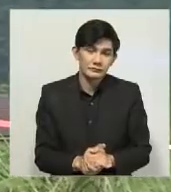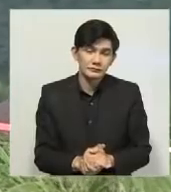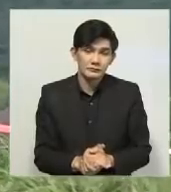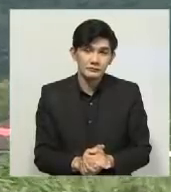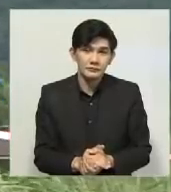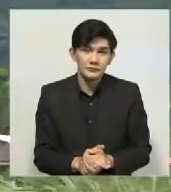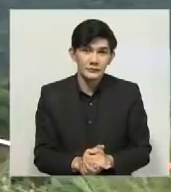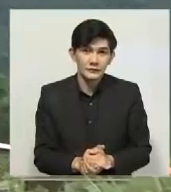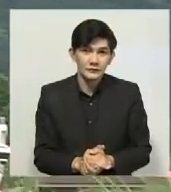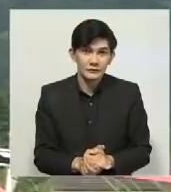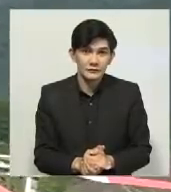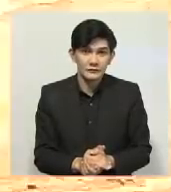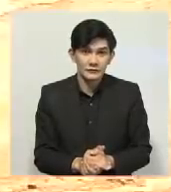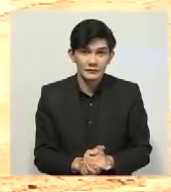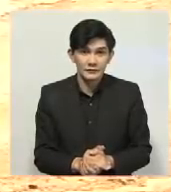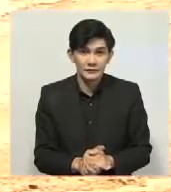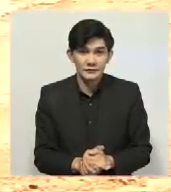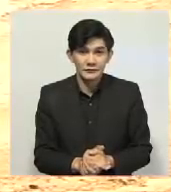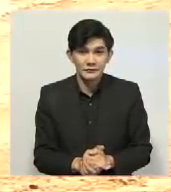ะ